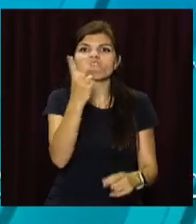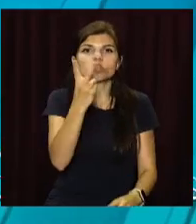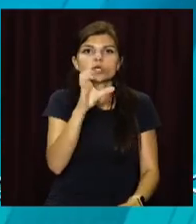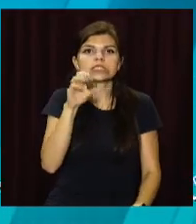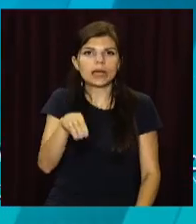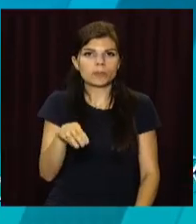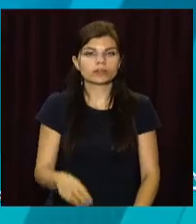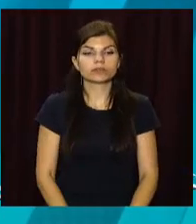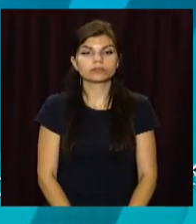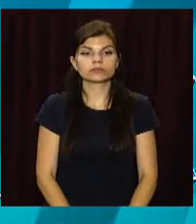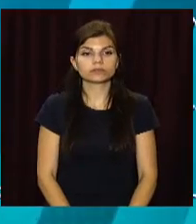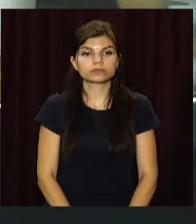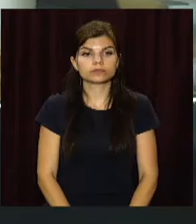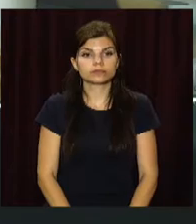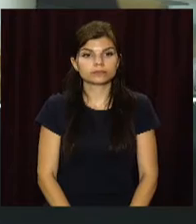2-ї степені.